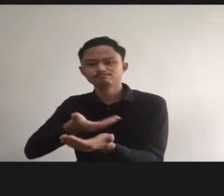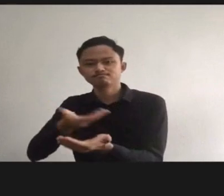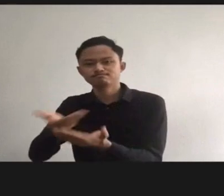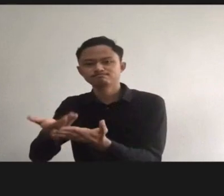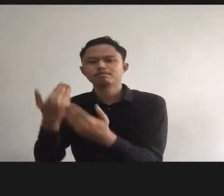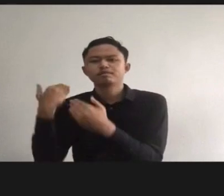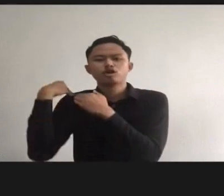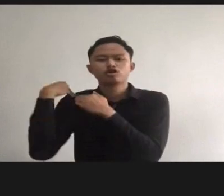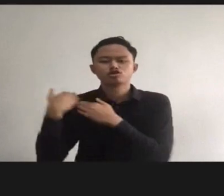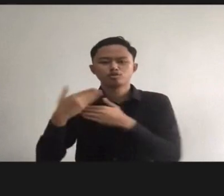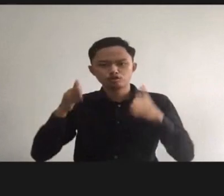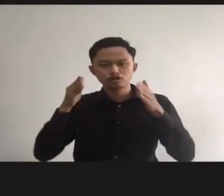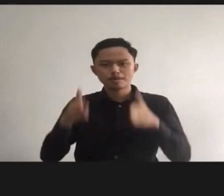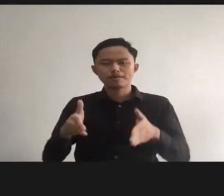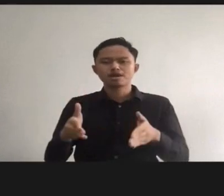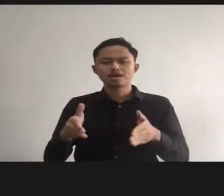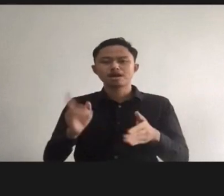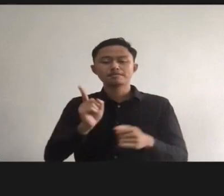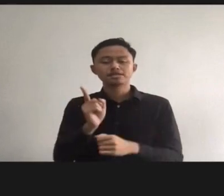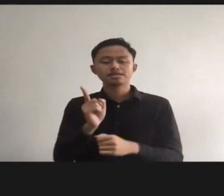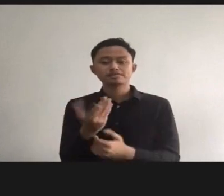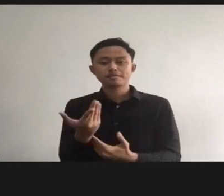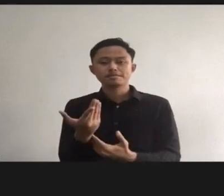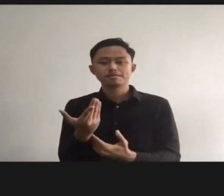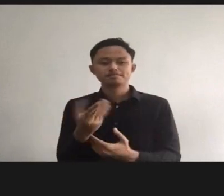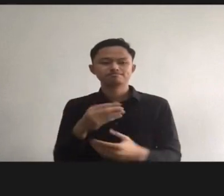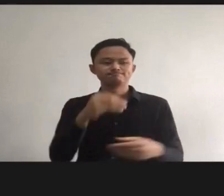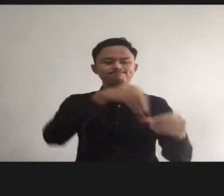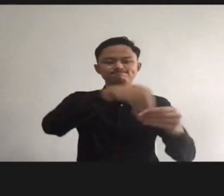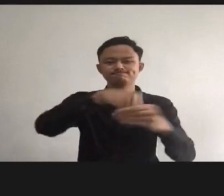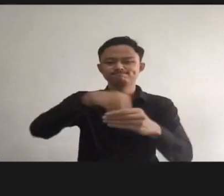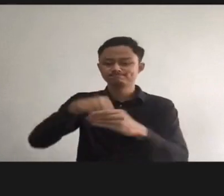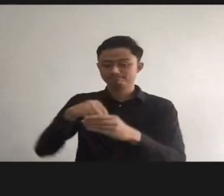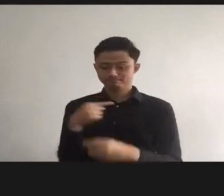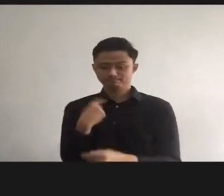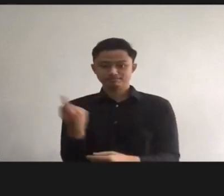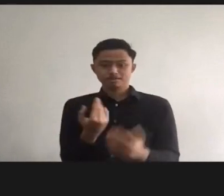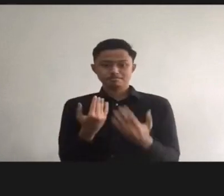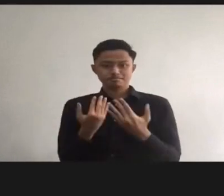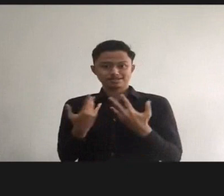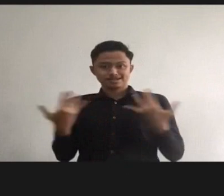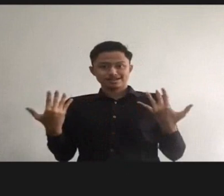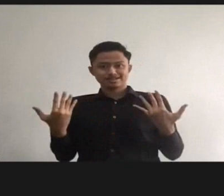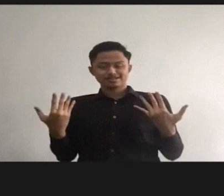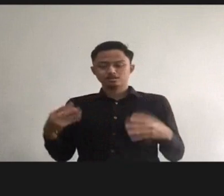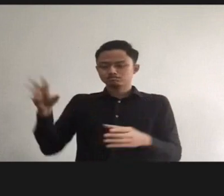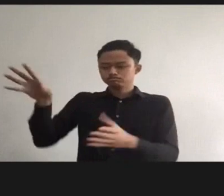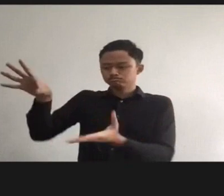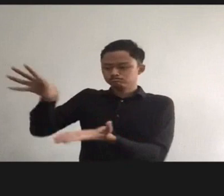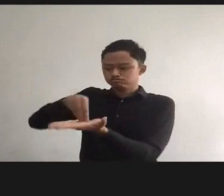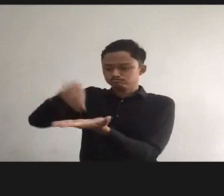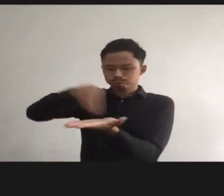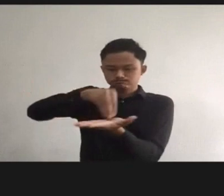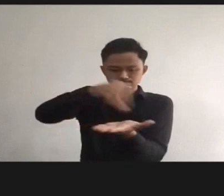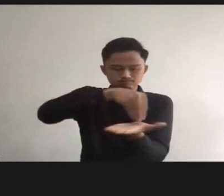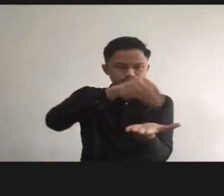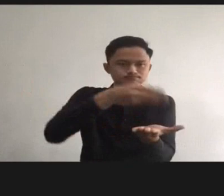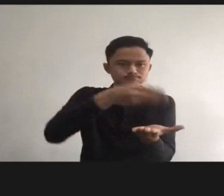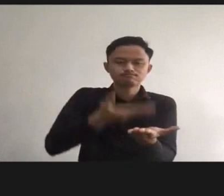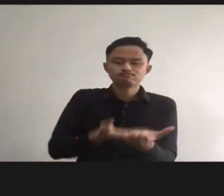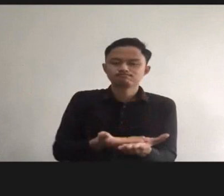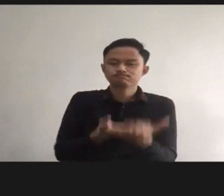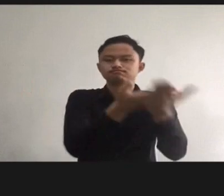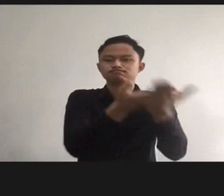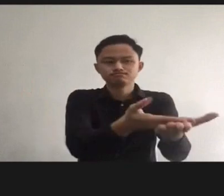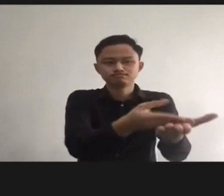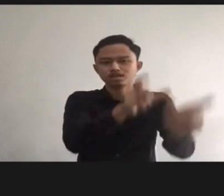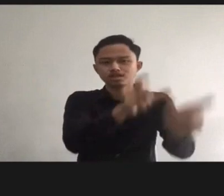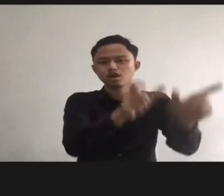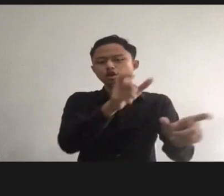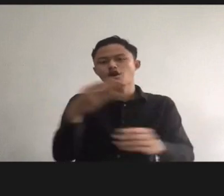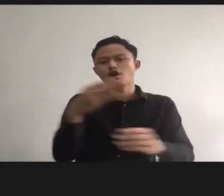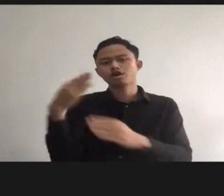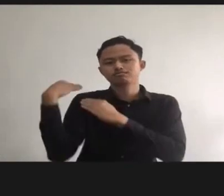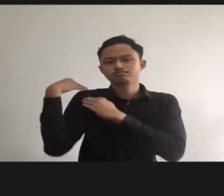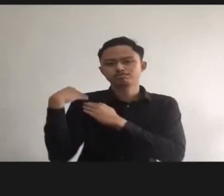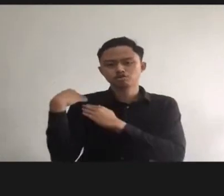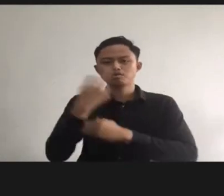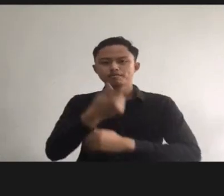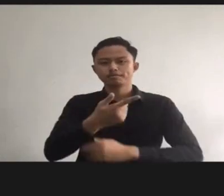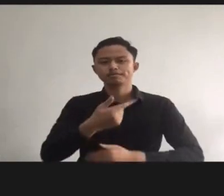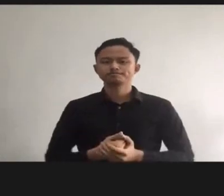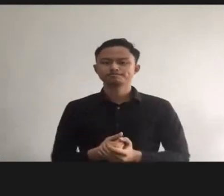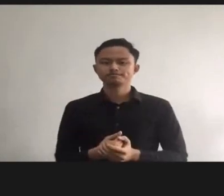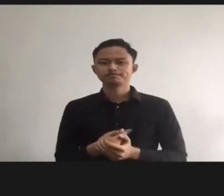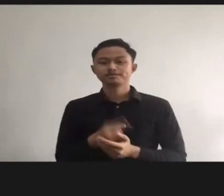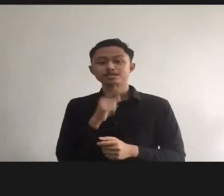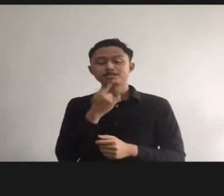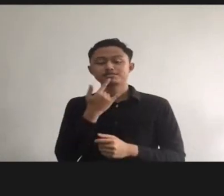sebagai bagian dari masukan dari masyarakat, sehingga kemudian penanganan COVID ini jauh lebih komprehensif